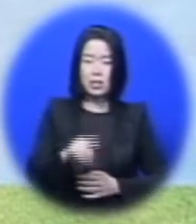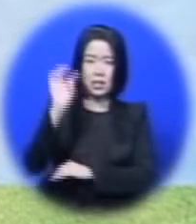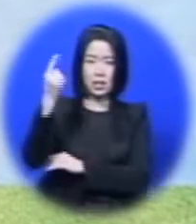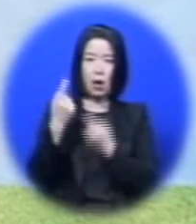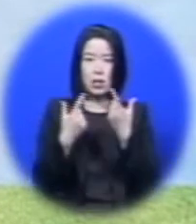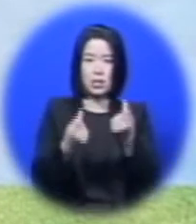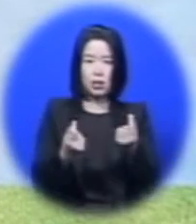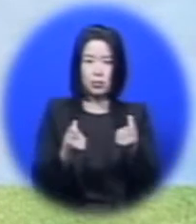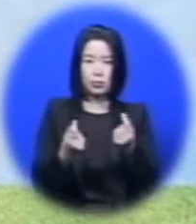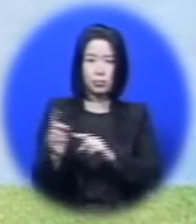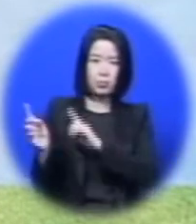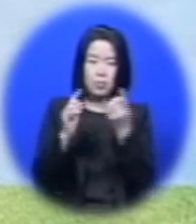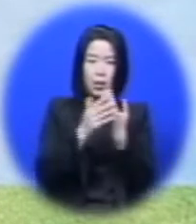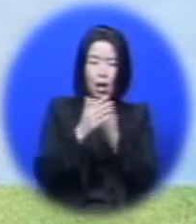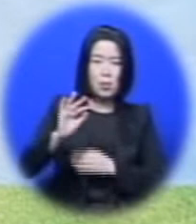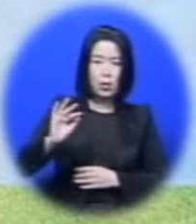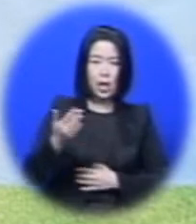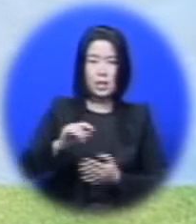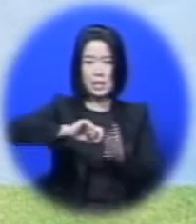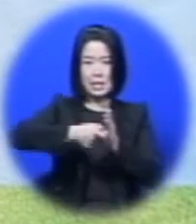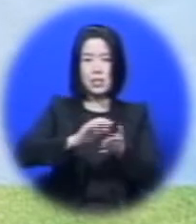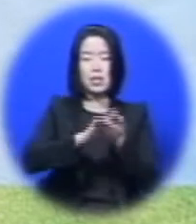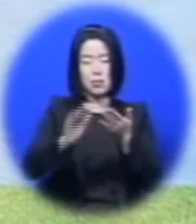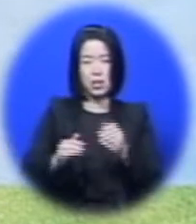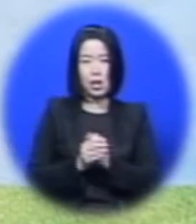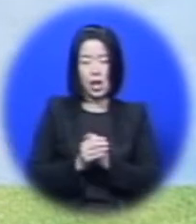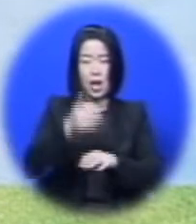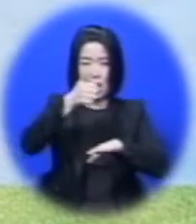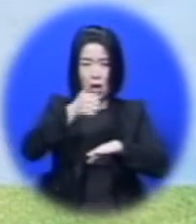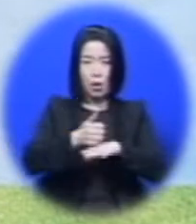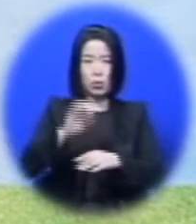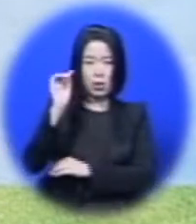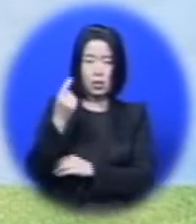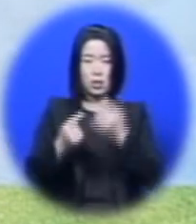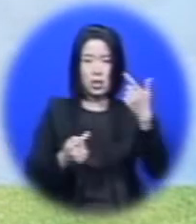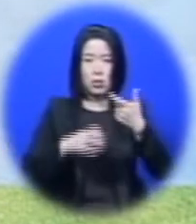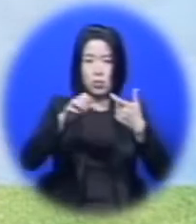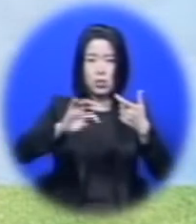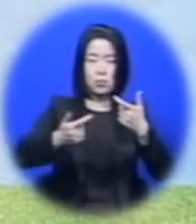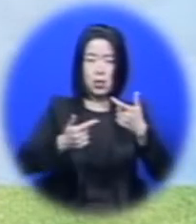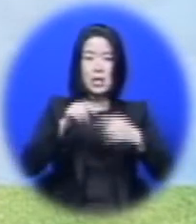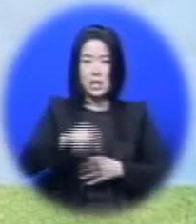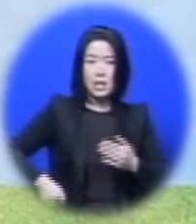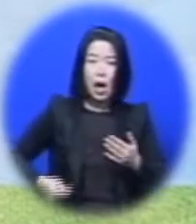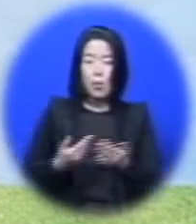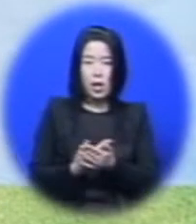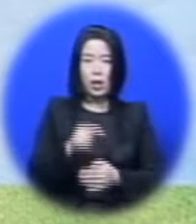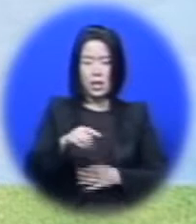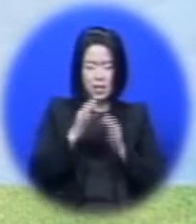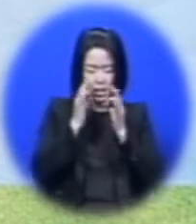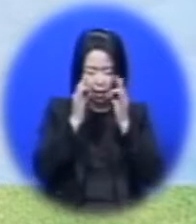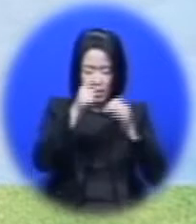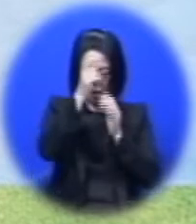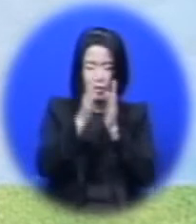다윗처럼 회복되어지는 열쇠입니다. 결국 다윗이 60편, 시편 60편에 이 회개와 이 간절한